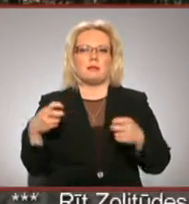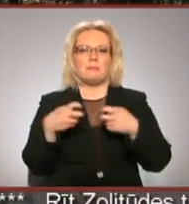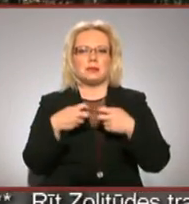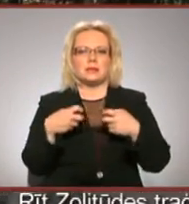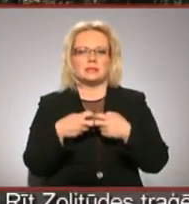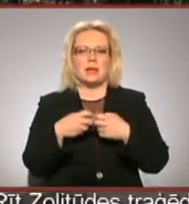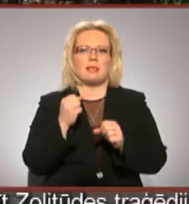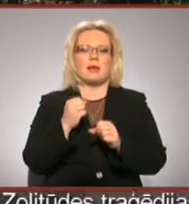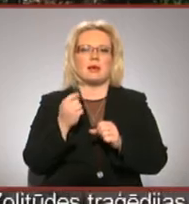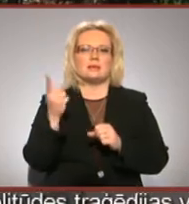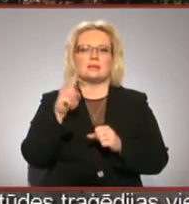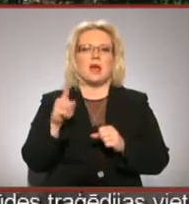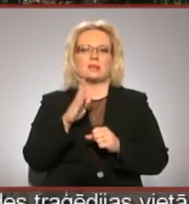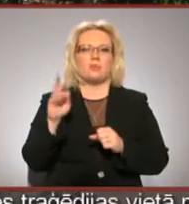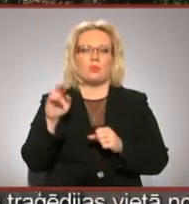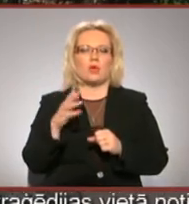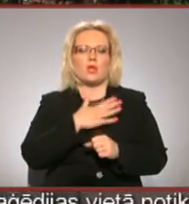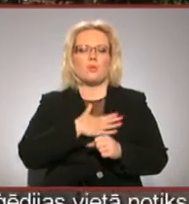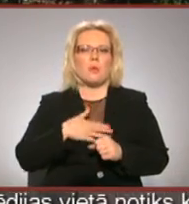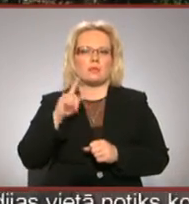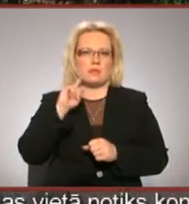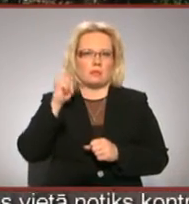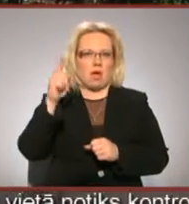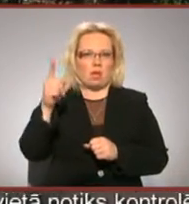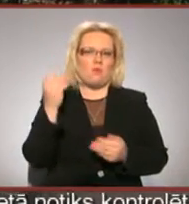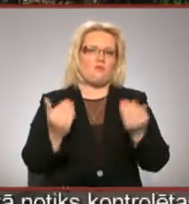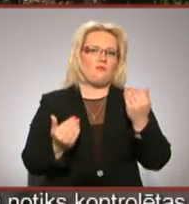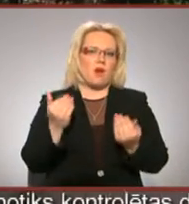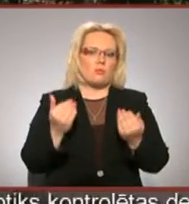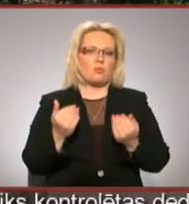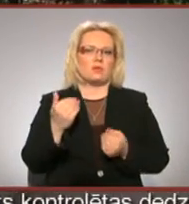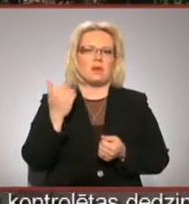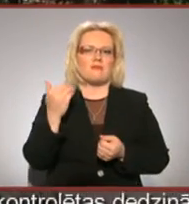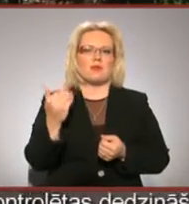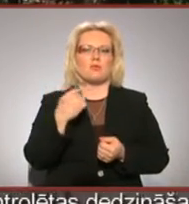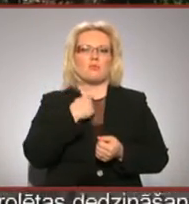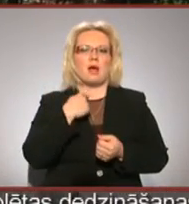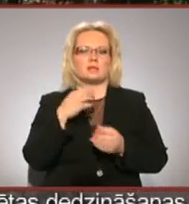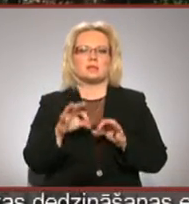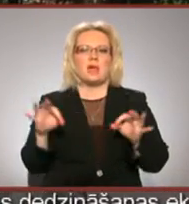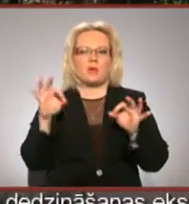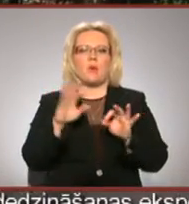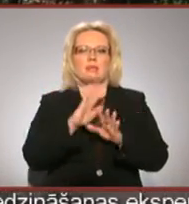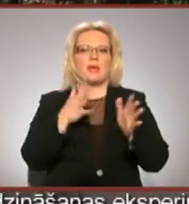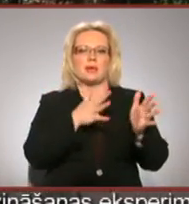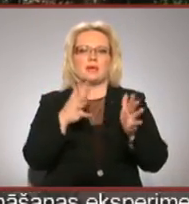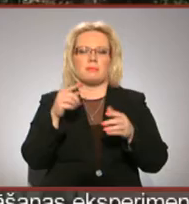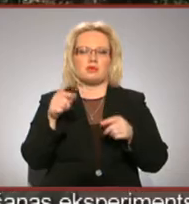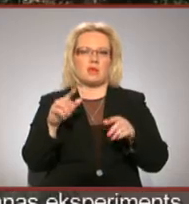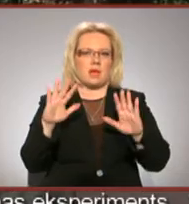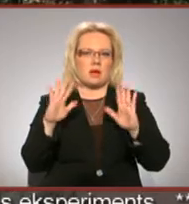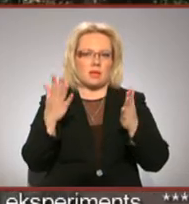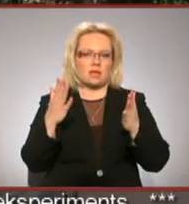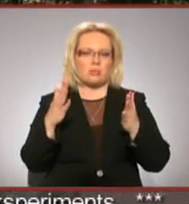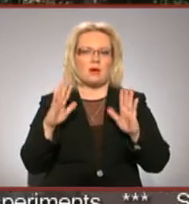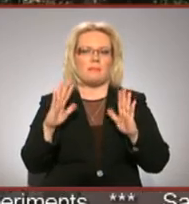Brisele, Strasbūra ir ļoti tālu. Un varbūt, ka viņu balsis neko neietekmē šajā gadījumā,